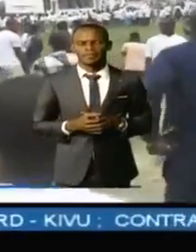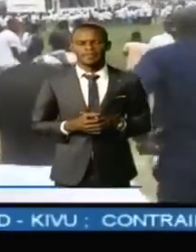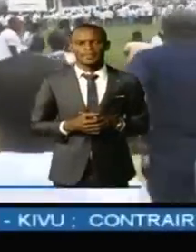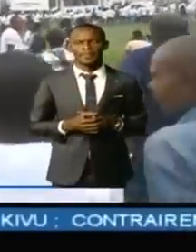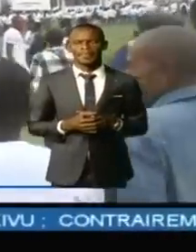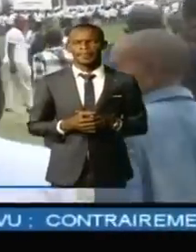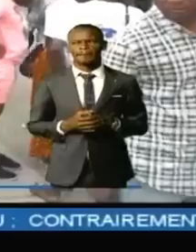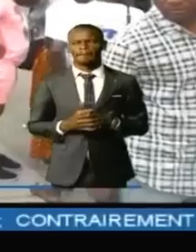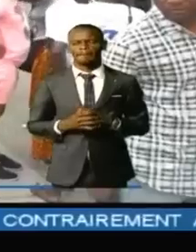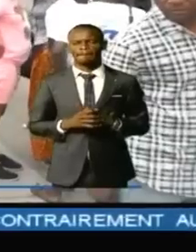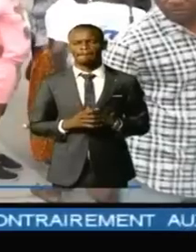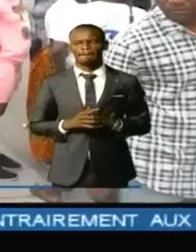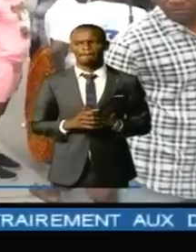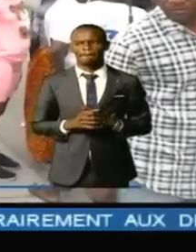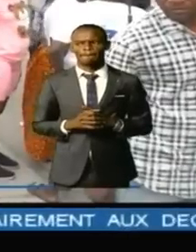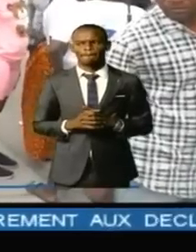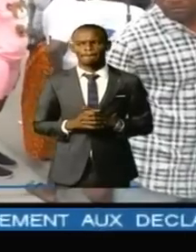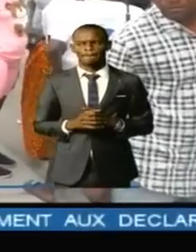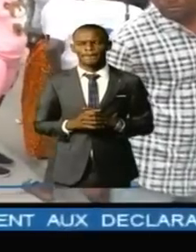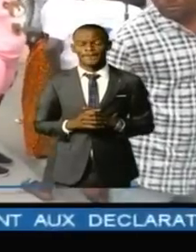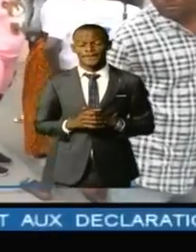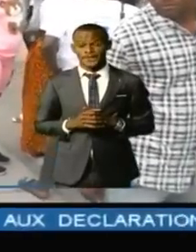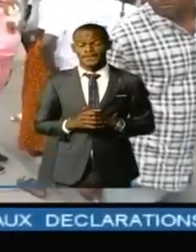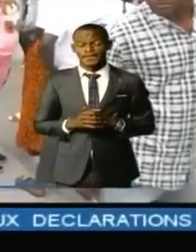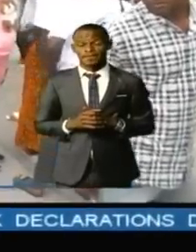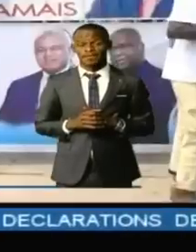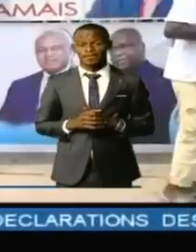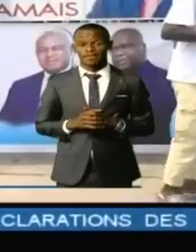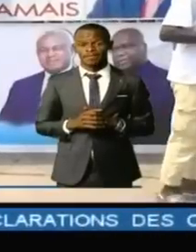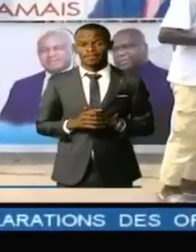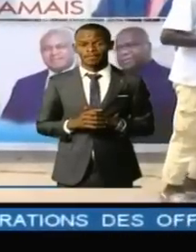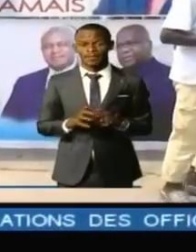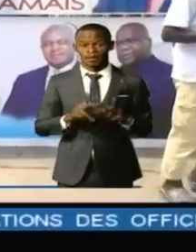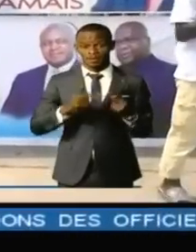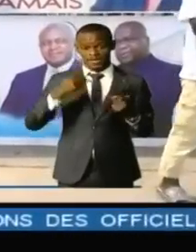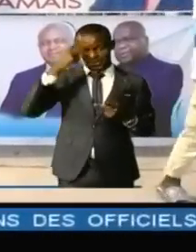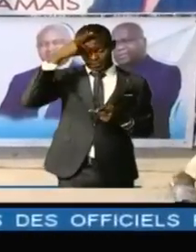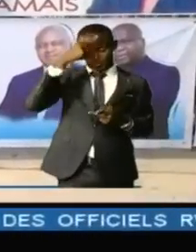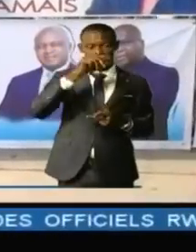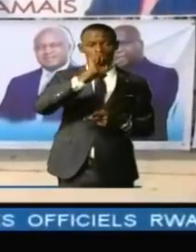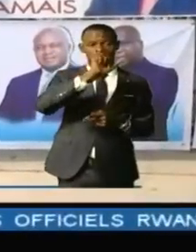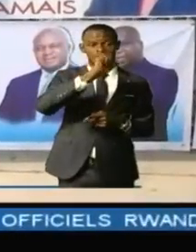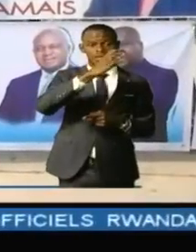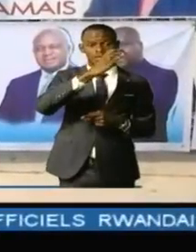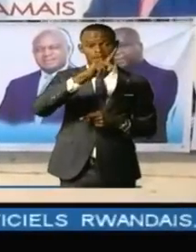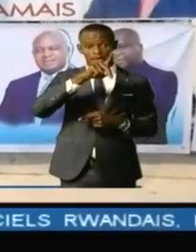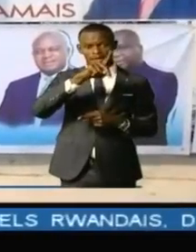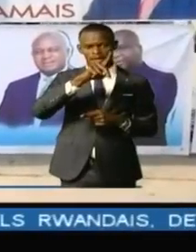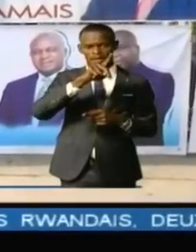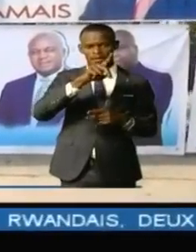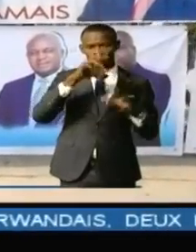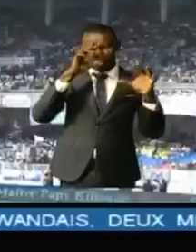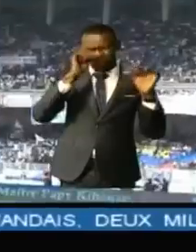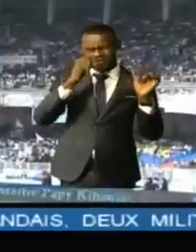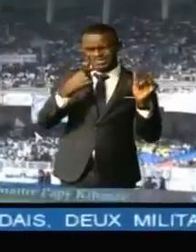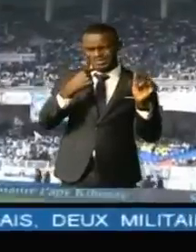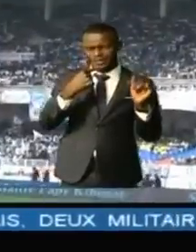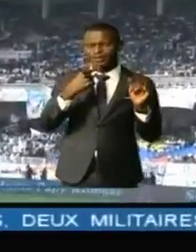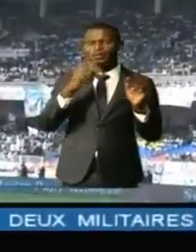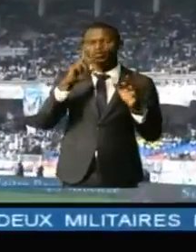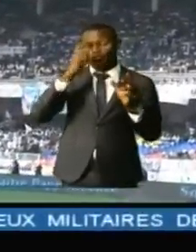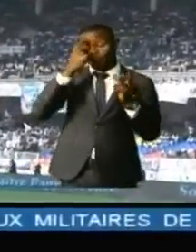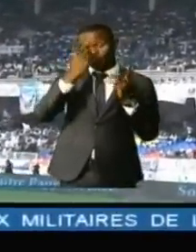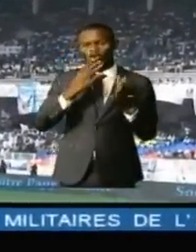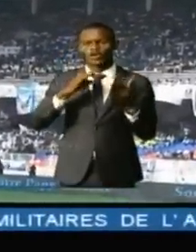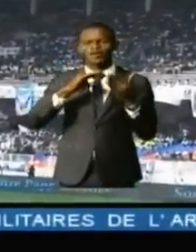Partir à Kinshasa, l'autorité morale de l'Alliance des Congolais progressistes ACP, Jean-Tiny Ngobila Mbaka, s'est réjouie de la présence